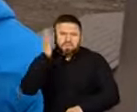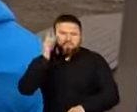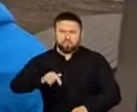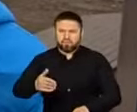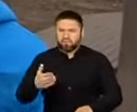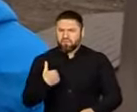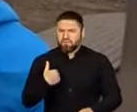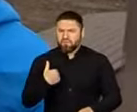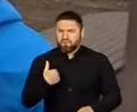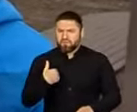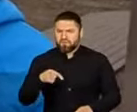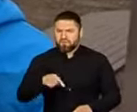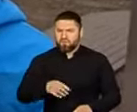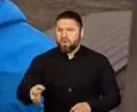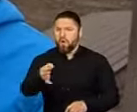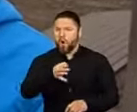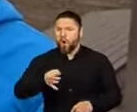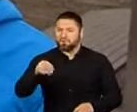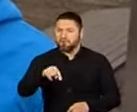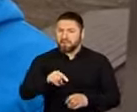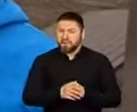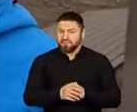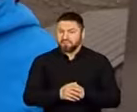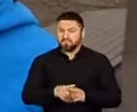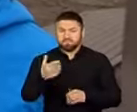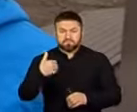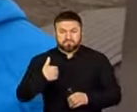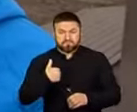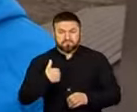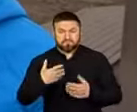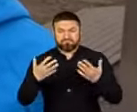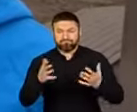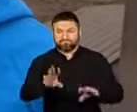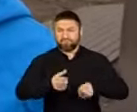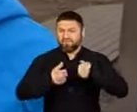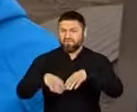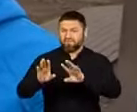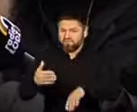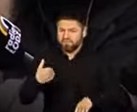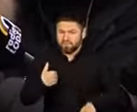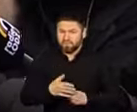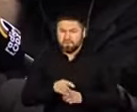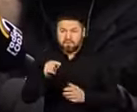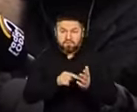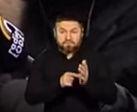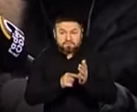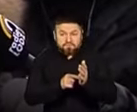mieszkała tutaj na tym osiedlu i została niestety wypędzona. To,